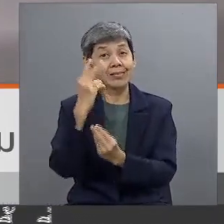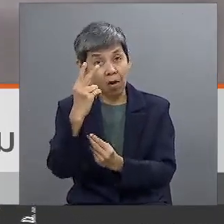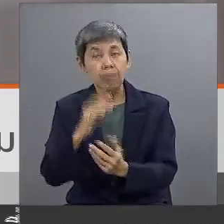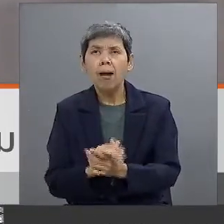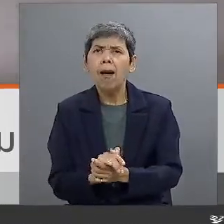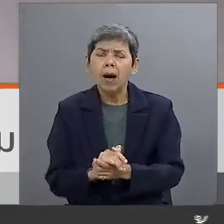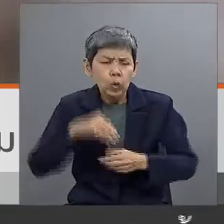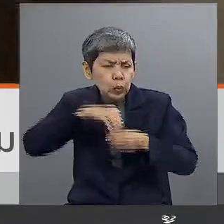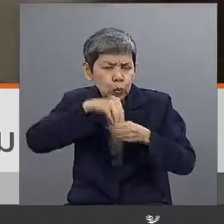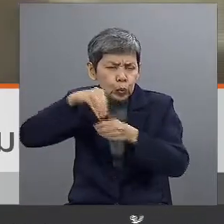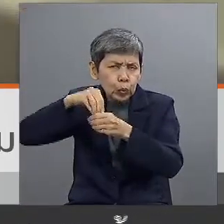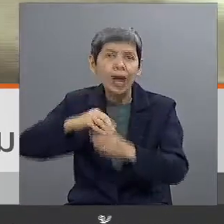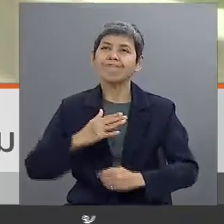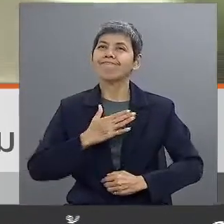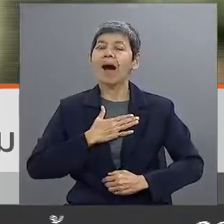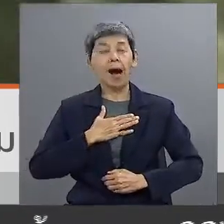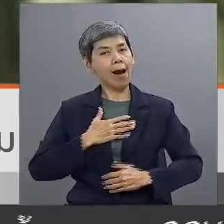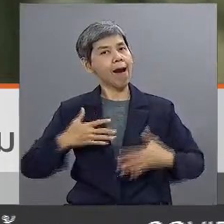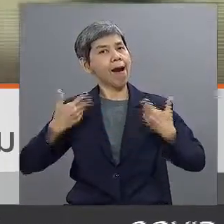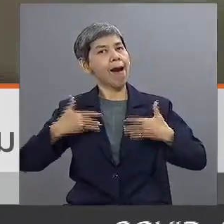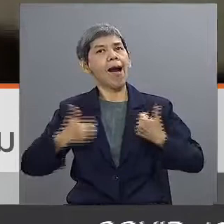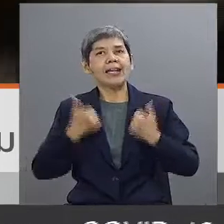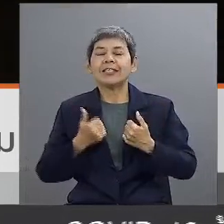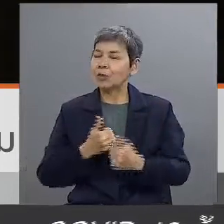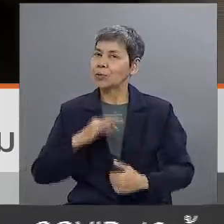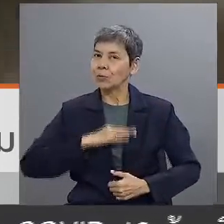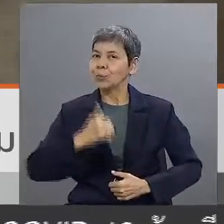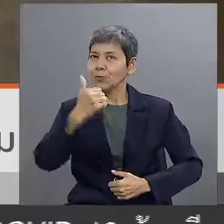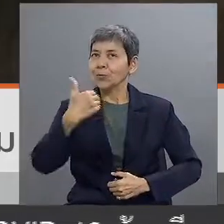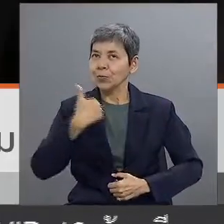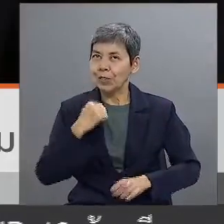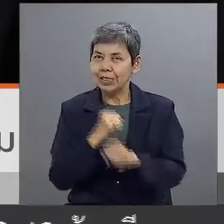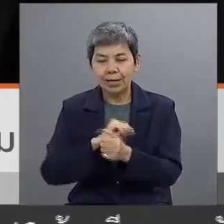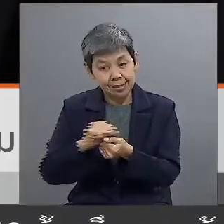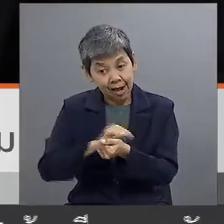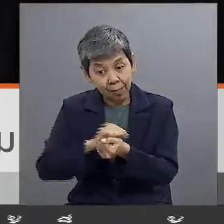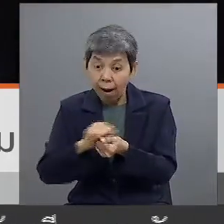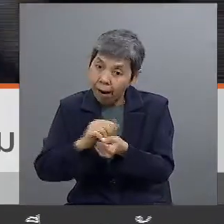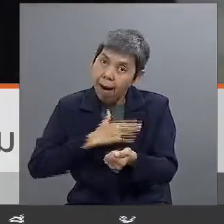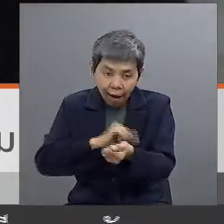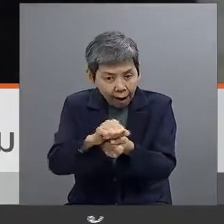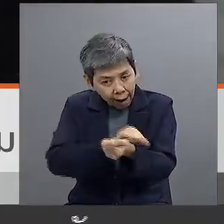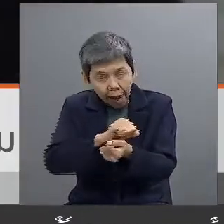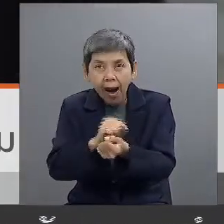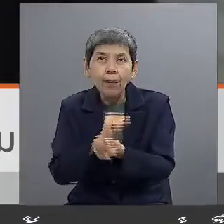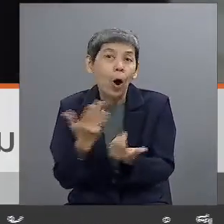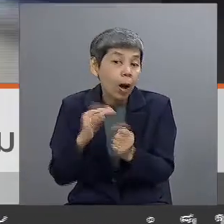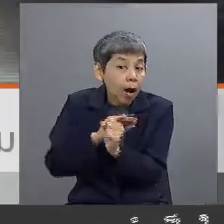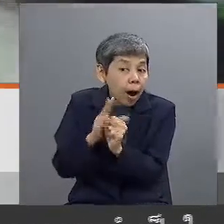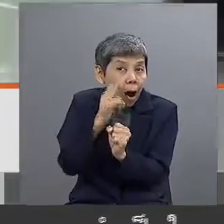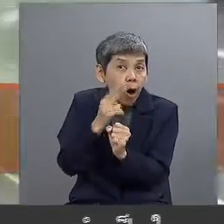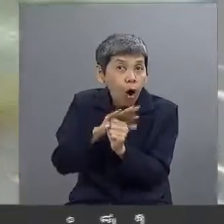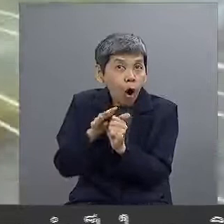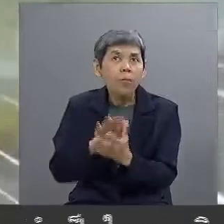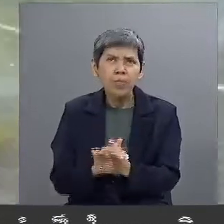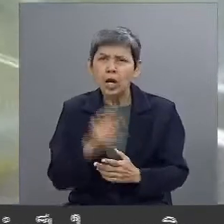อิซากะกลับได้ตื่นเต้นกับวิธีใหม่ๆอย่างการซักผ้าด้วยมือครั้งแรกและการรอผลโควิด-19ลุ้นเมนูอาห